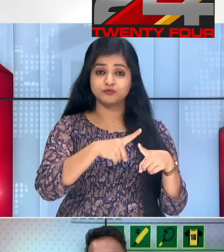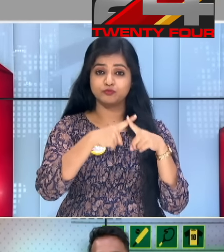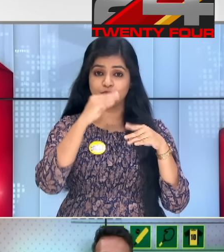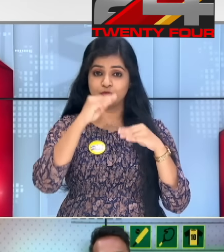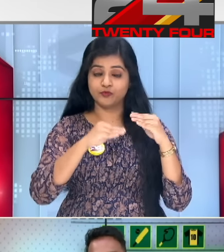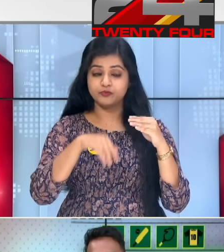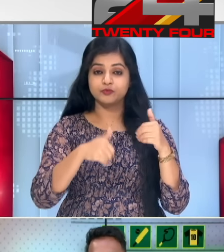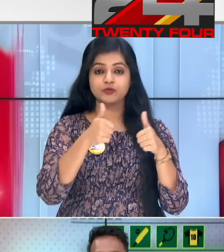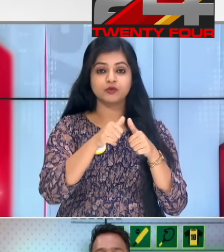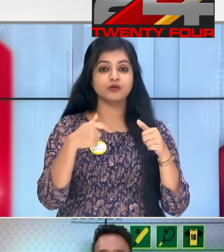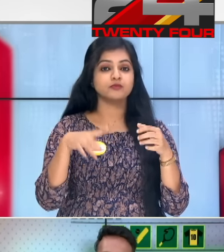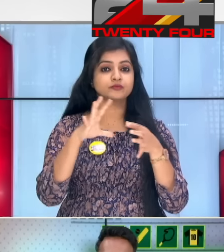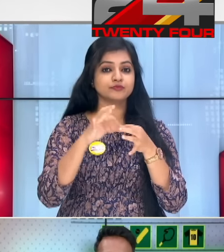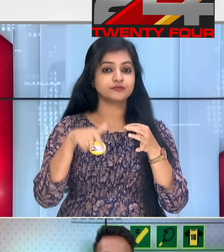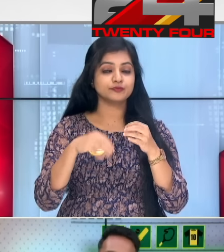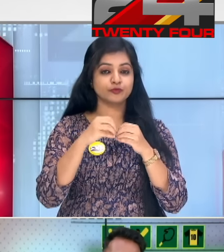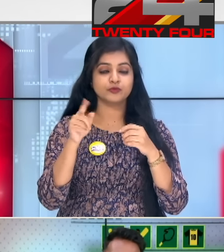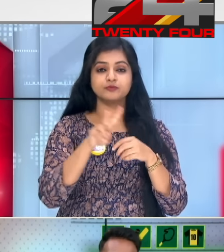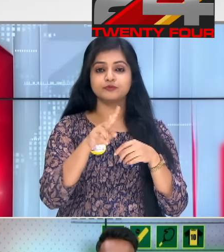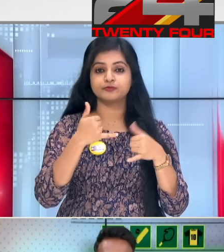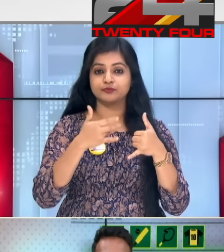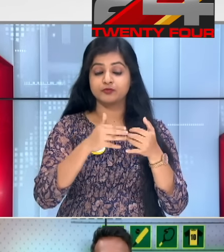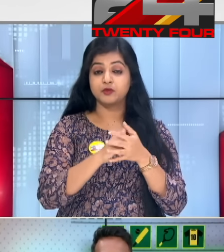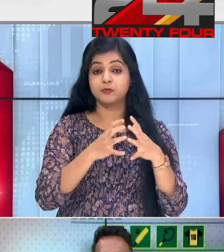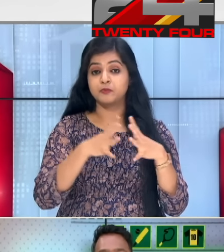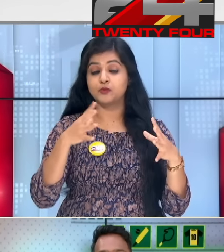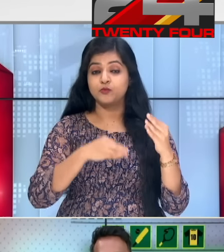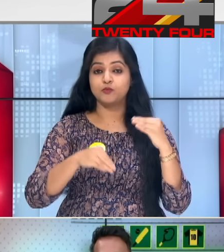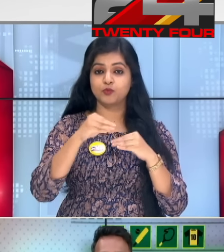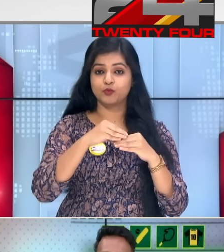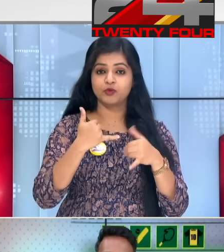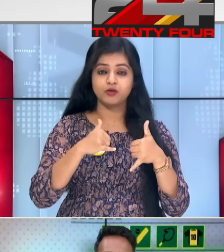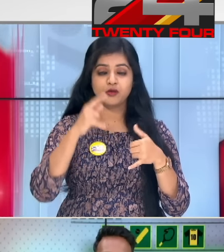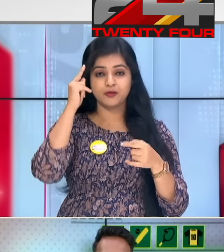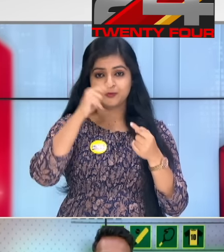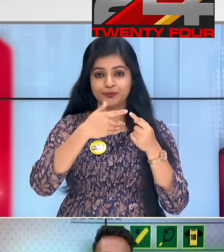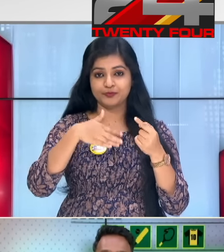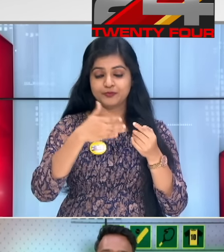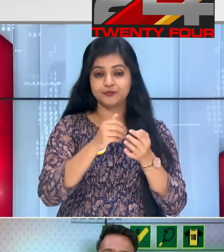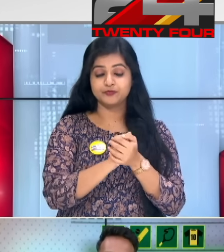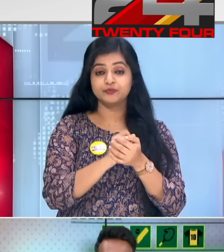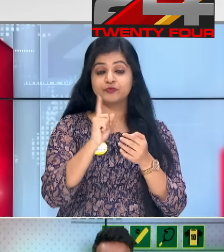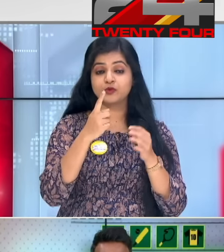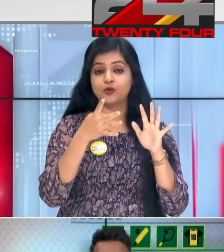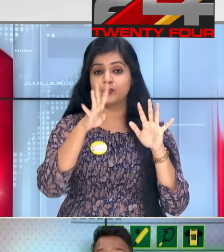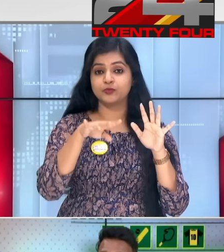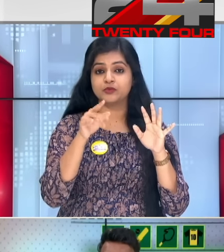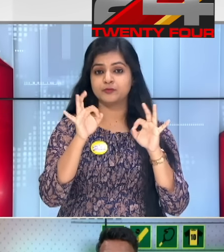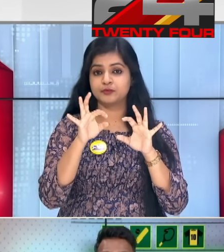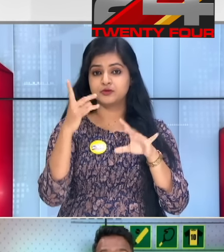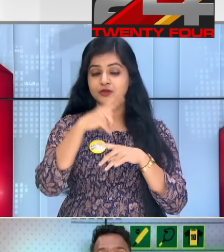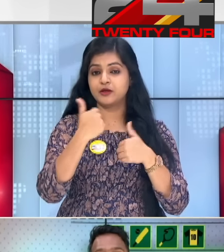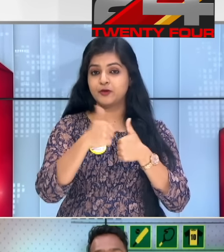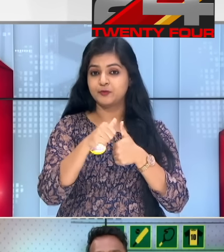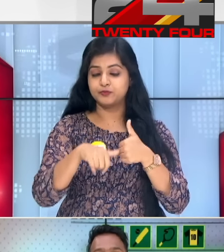അത്ലെറ്റിക്കോ മാഡ്രിഡ് ബൊറൂസിയെ തന്നെ ആയിരിക്കും പക്ഷെ എന്നിരുന്നാൽ പോലും വമ്പൻ പോരാട്ടങ്ങൾ തന്നെ പ്രതീക്ഷിക്കാം മത്സരങ്ങളുടെ ആദ്യ പാദ മത്സരങ്ങൾ 9 10 തീയതികളിൽ